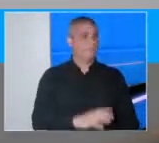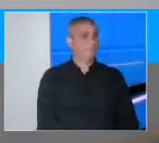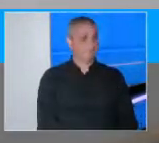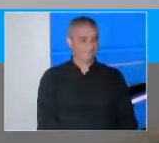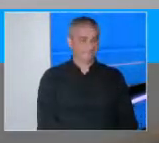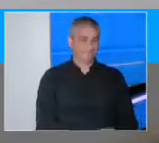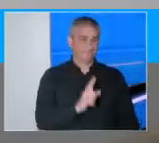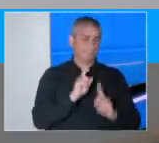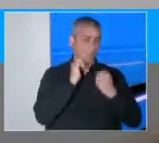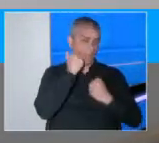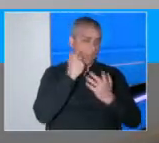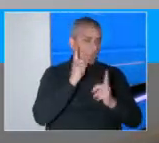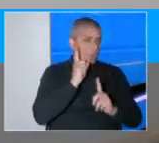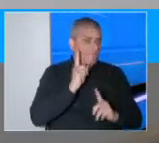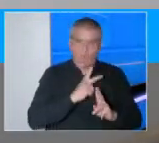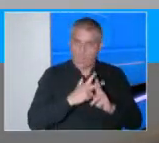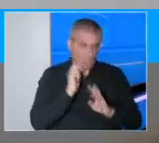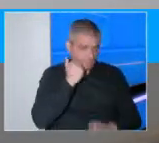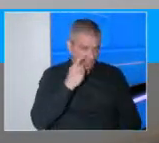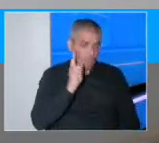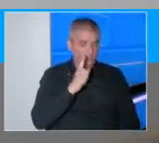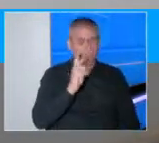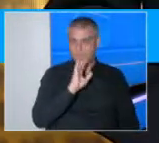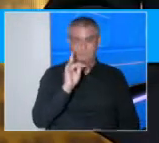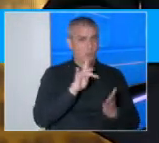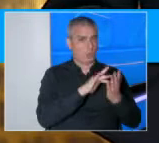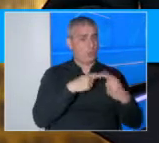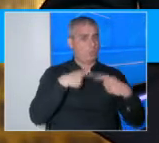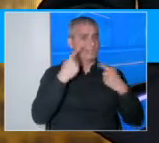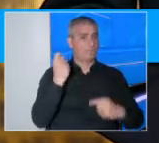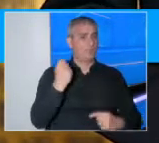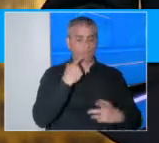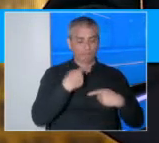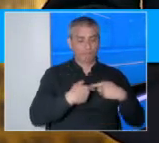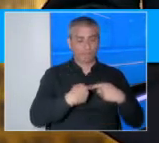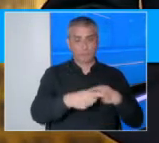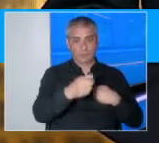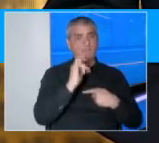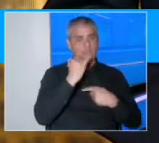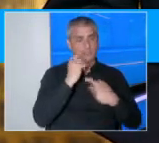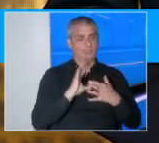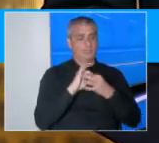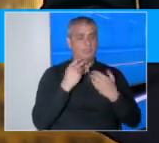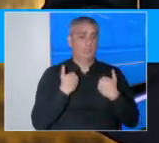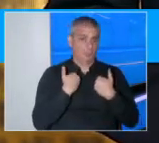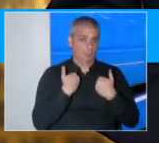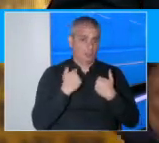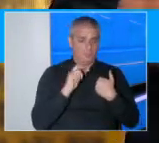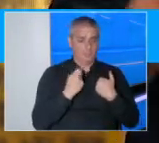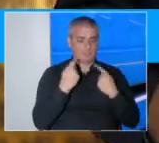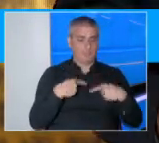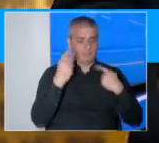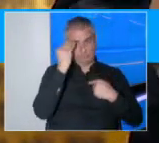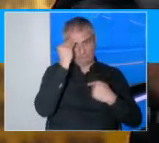אז זה קורה מחר, אבל לא רק מחר, אלא בכל יומות לא השנה. מחר. אבל זה נכון. בהחלט מקשר אותנו דווקא